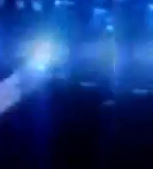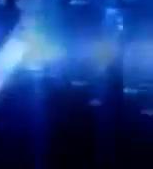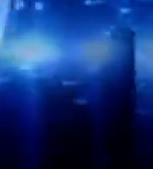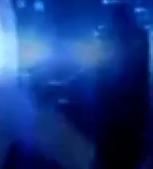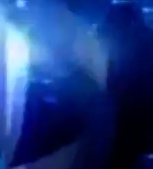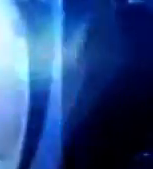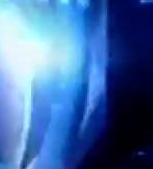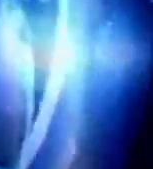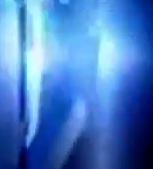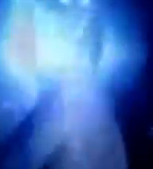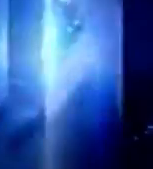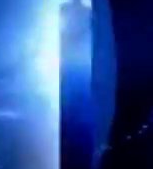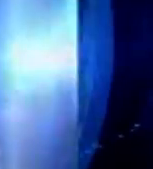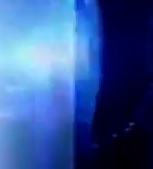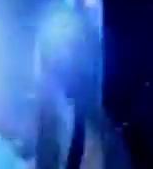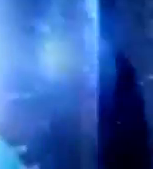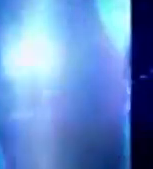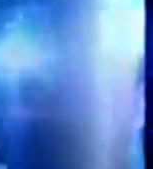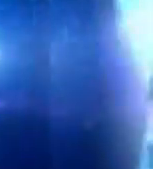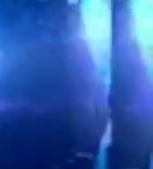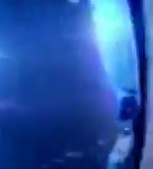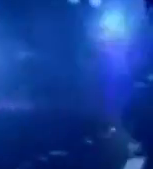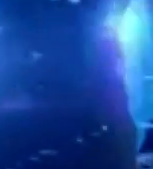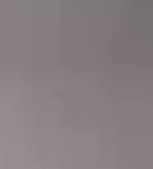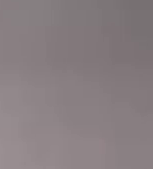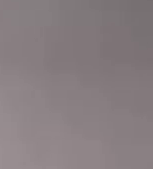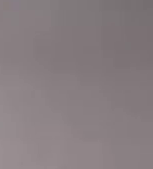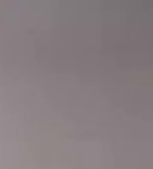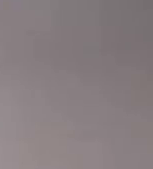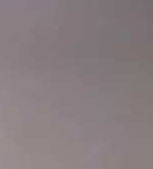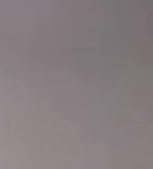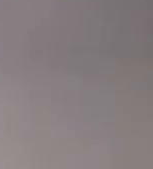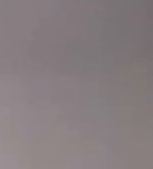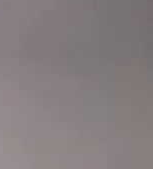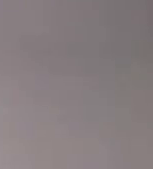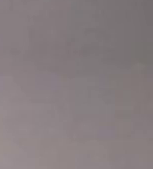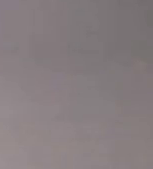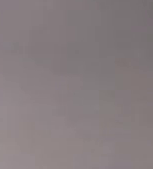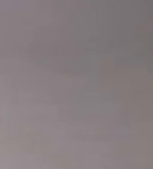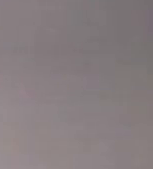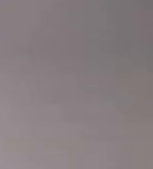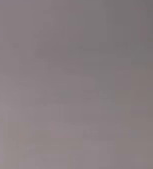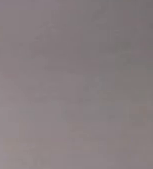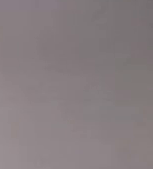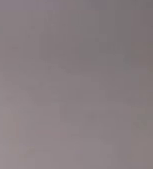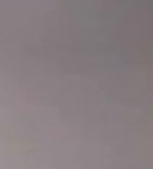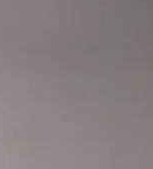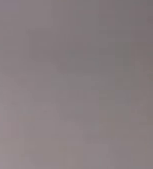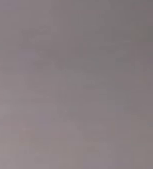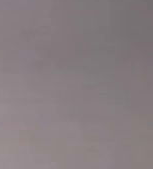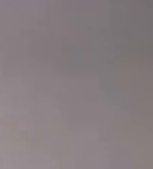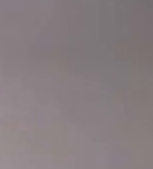Des gens engagée par les missions officielles d'information,